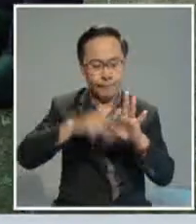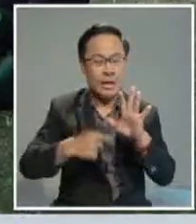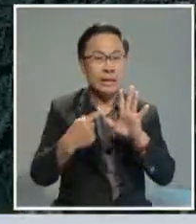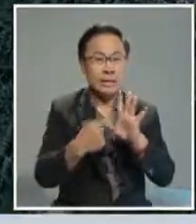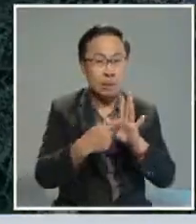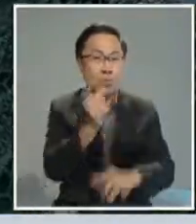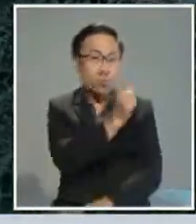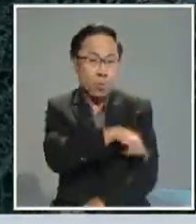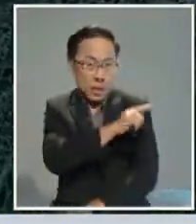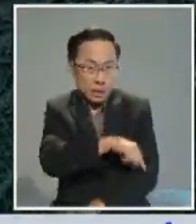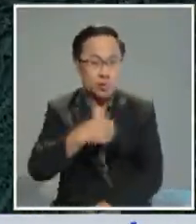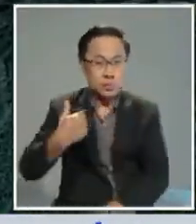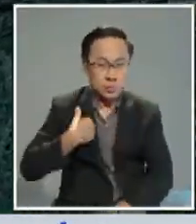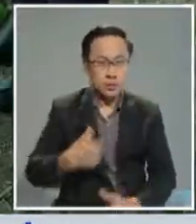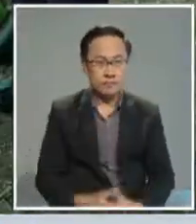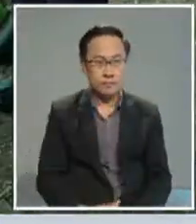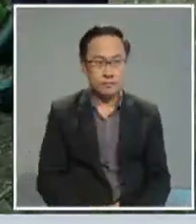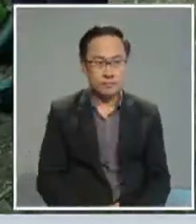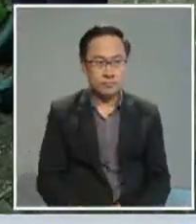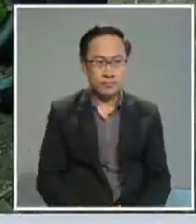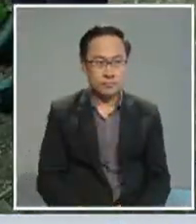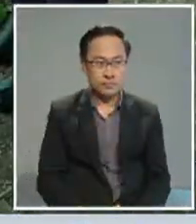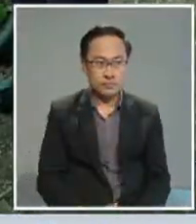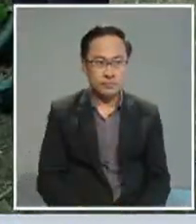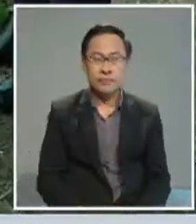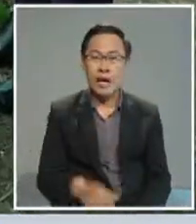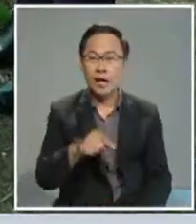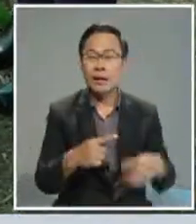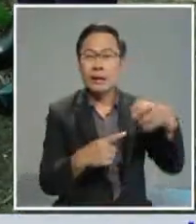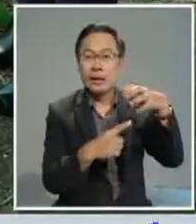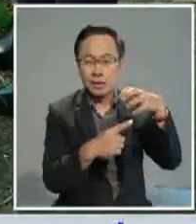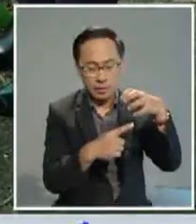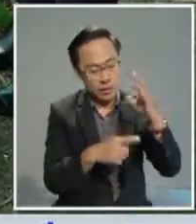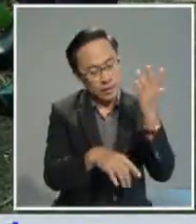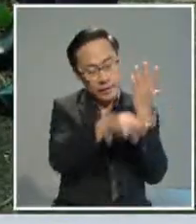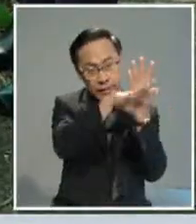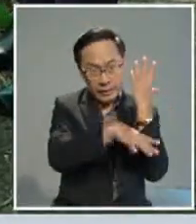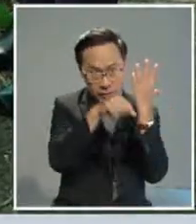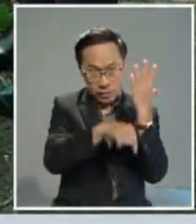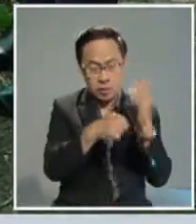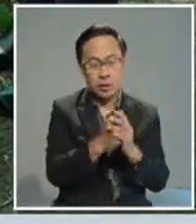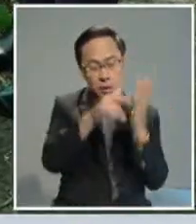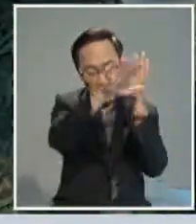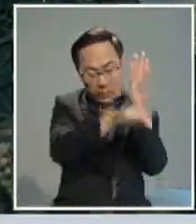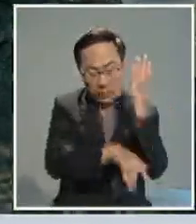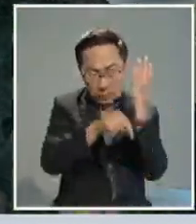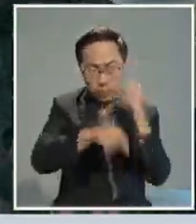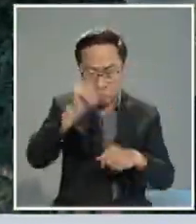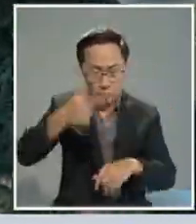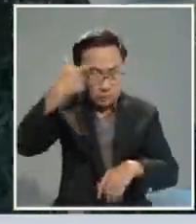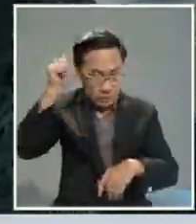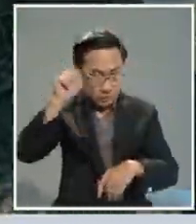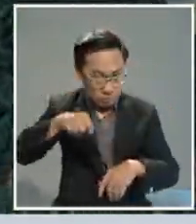ำ มันดำนะ เขาร้องเพลงอ่ะ เพลงอะไร เห็ดตับตับขึ้นอยู่ที ่เห็ดตับเต่าน ั่นแหละมันสีดำเจ ๊